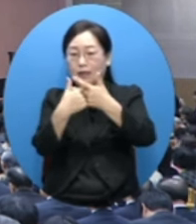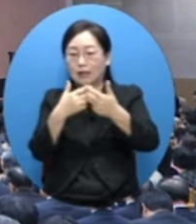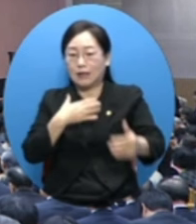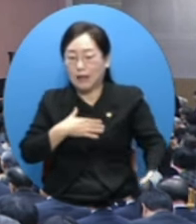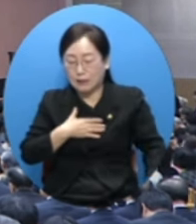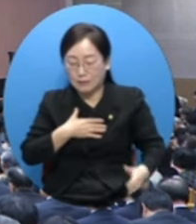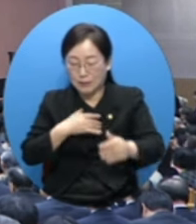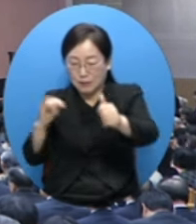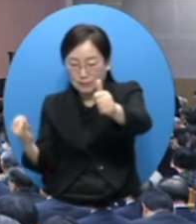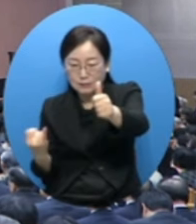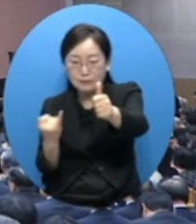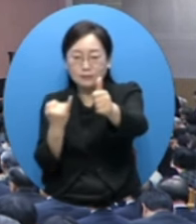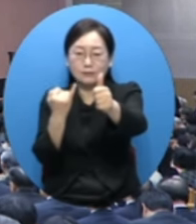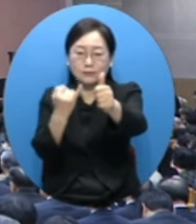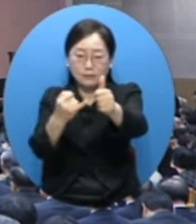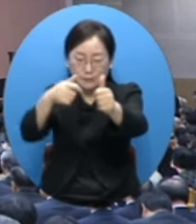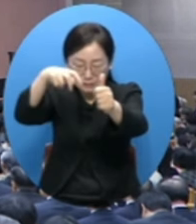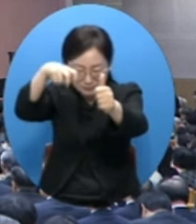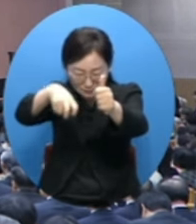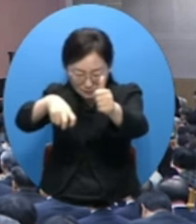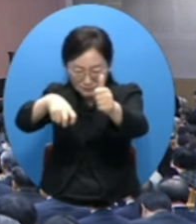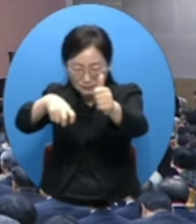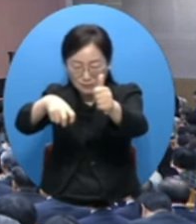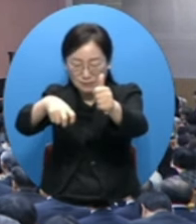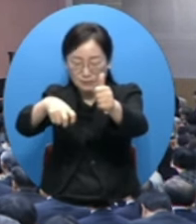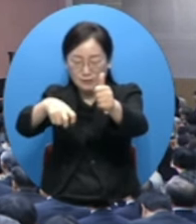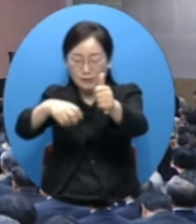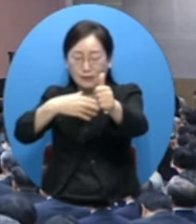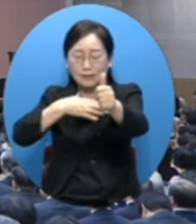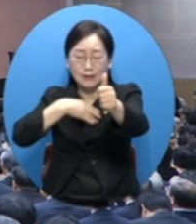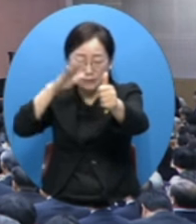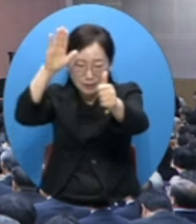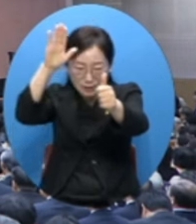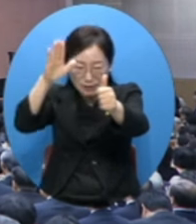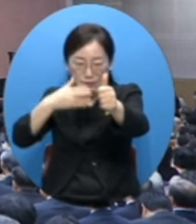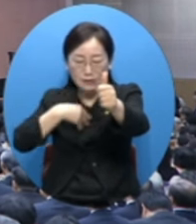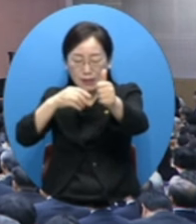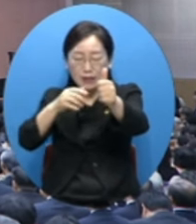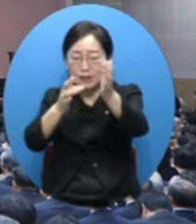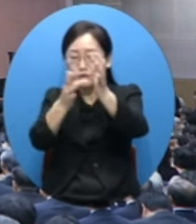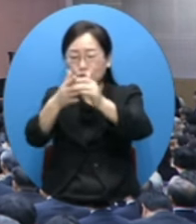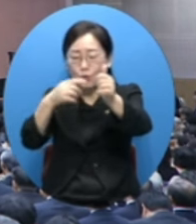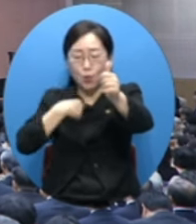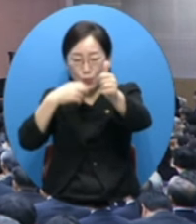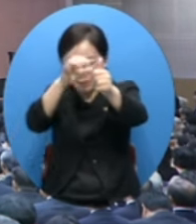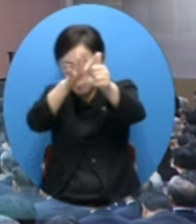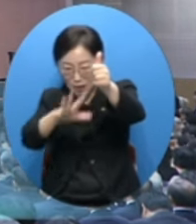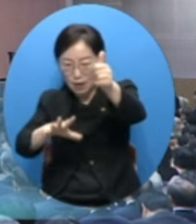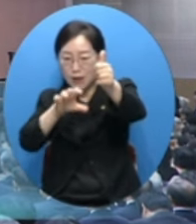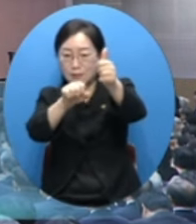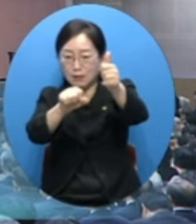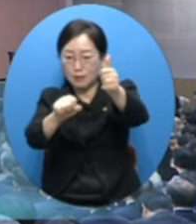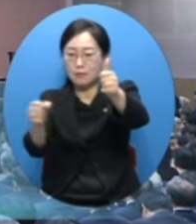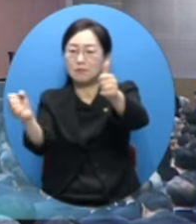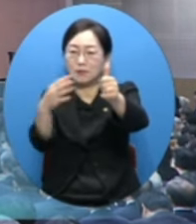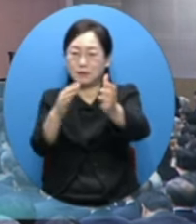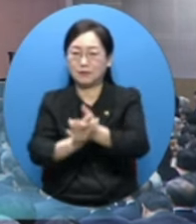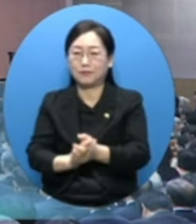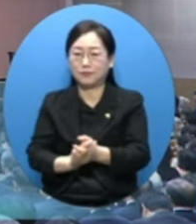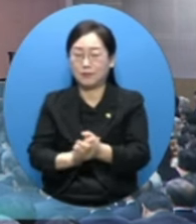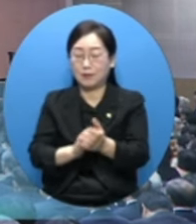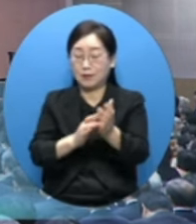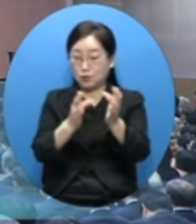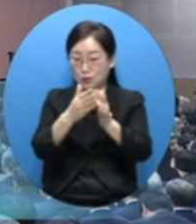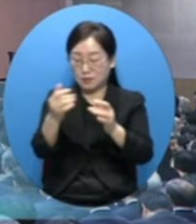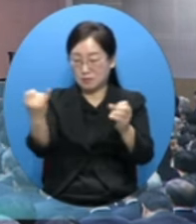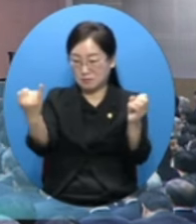엎드려 예수님 앞에 제가 예수님 옷에 손을 댔습니다. 그때 예수님께서 그에게 말씀하셨습니다. 마가복음 5장